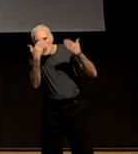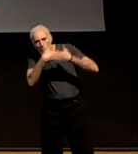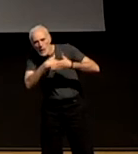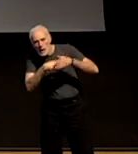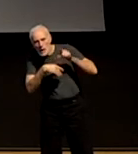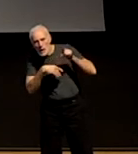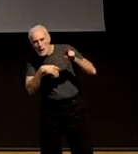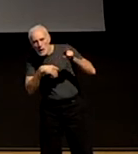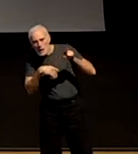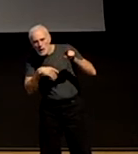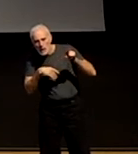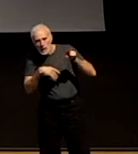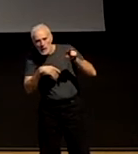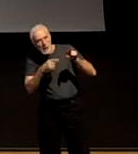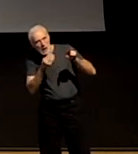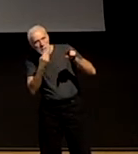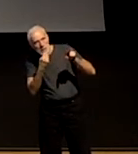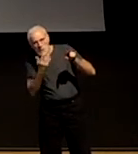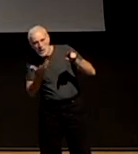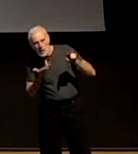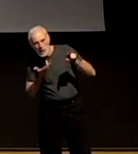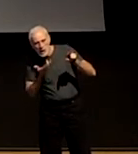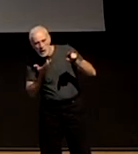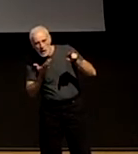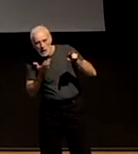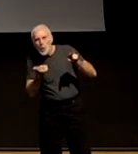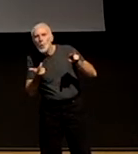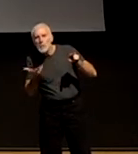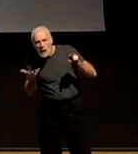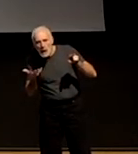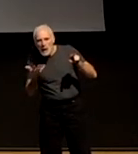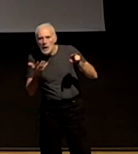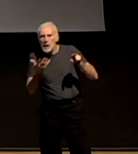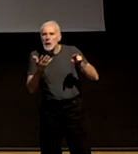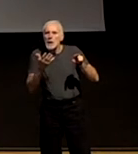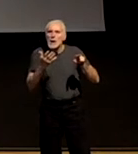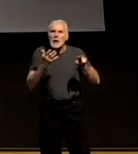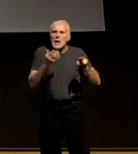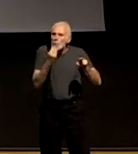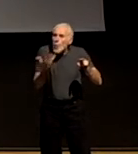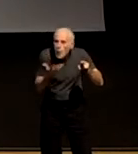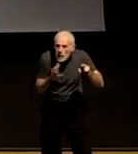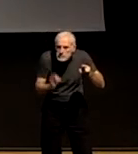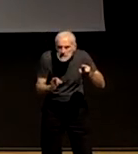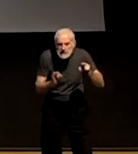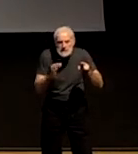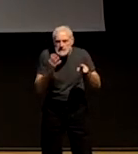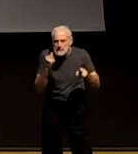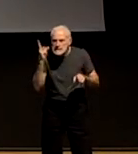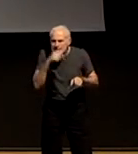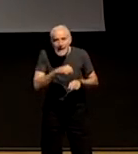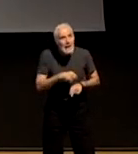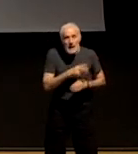de faire un bilan des espèces de micromammifères notamment qui sont pas facile à quantifier et